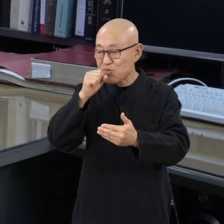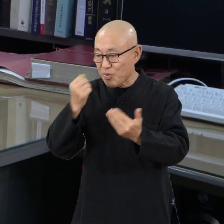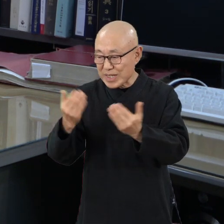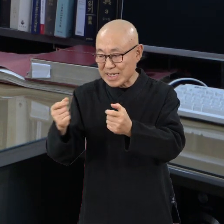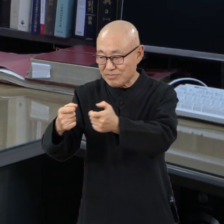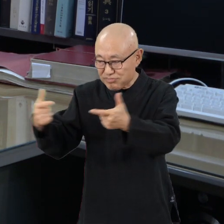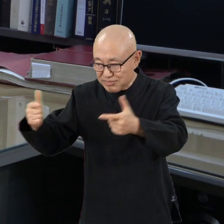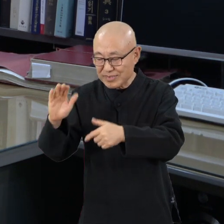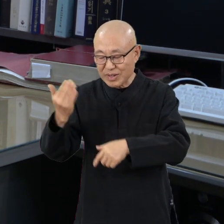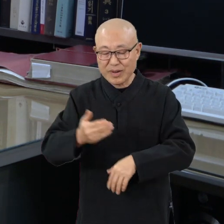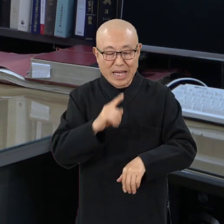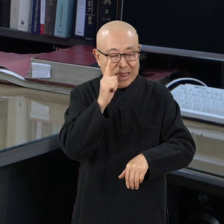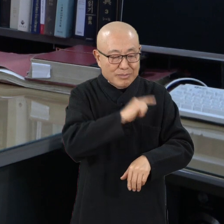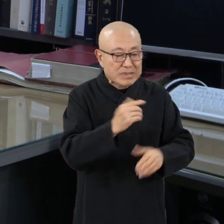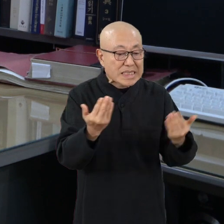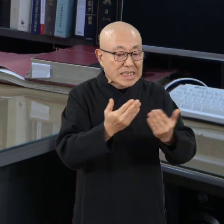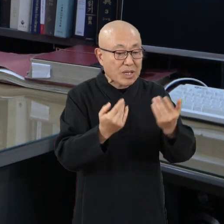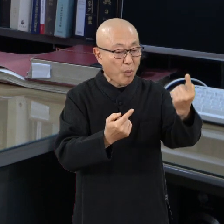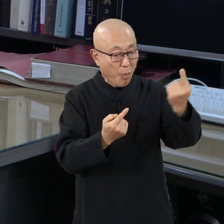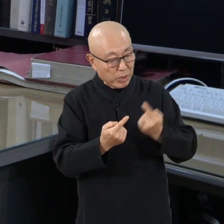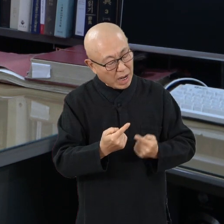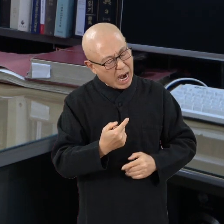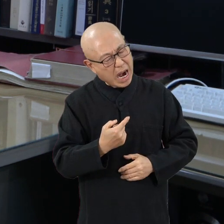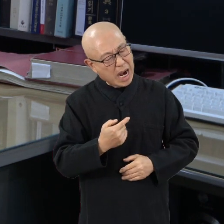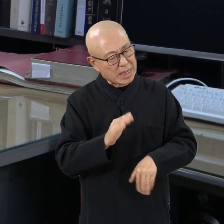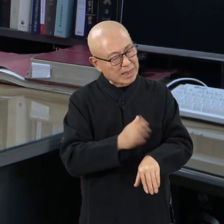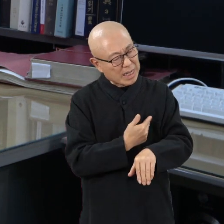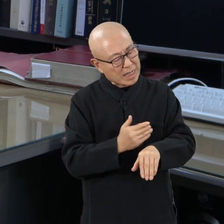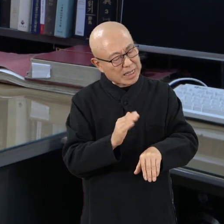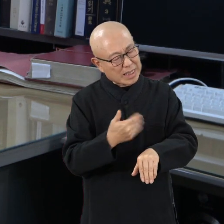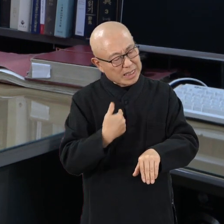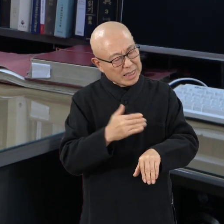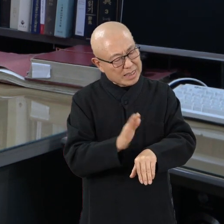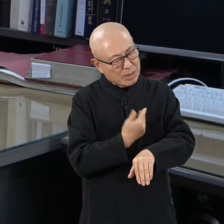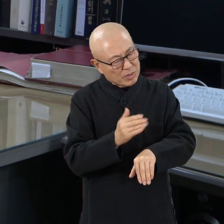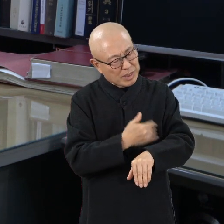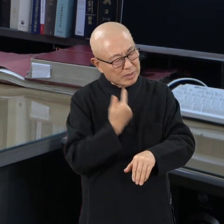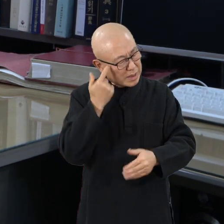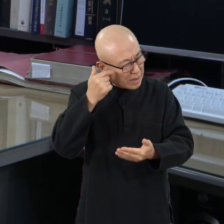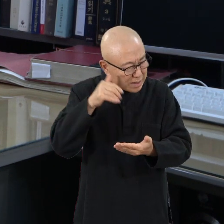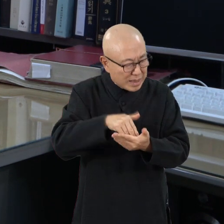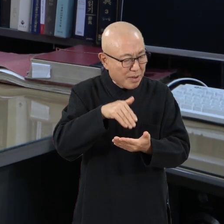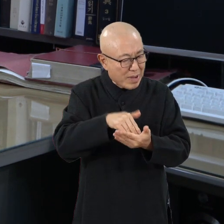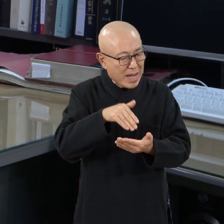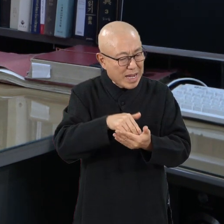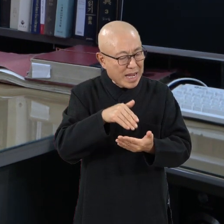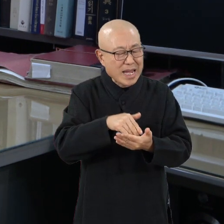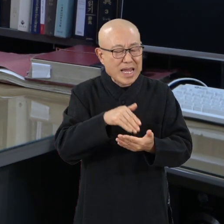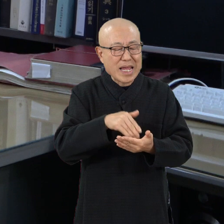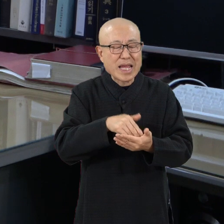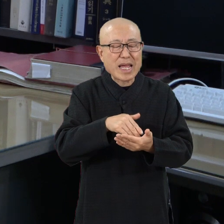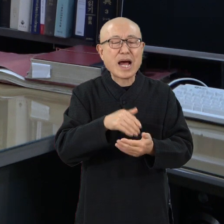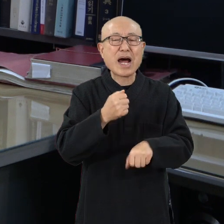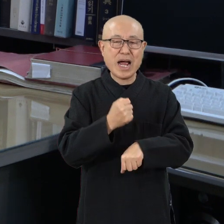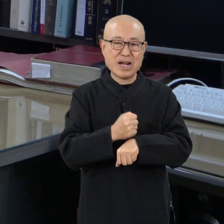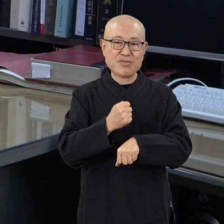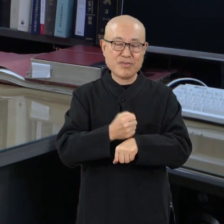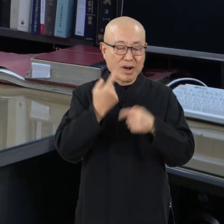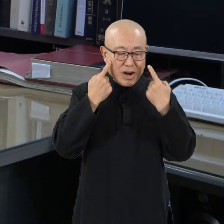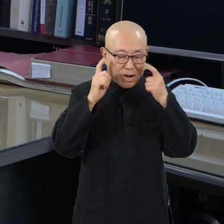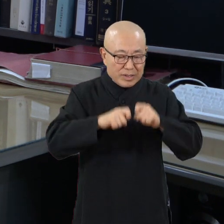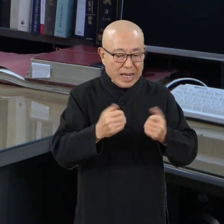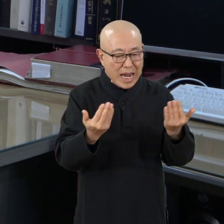땐 그것을 원인이 나에게 있으니까 내가 깊이 참회하면서 그 원인을 찾고 그러한 어리석은